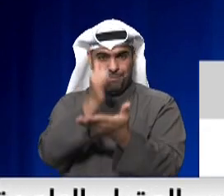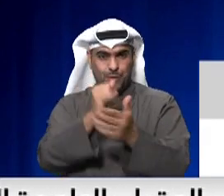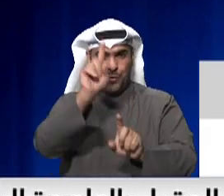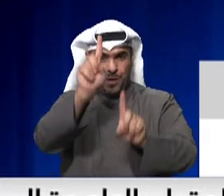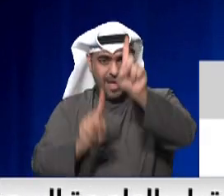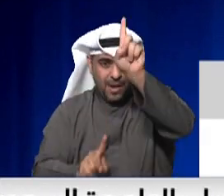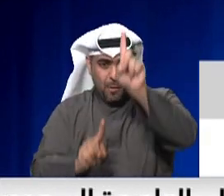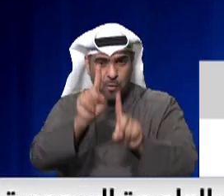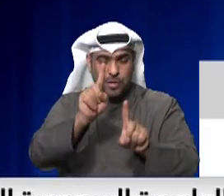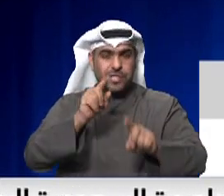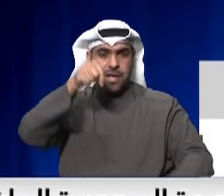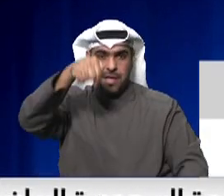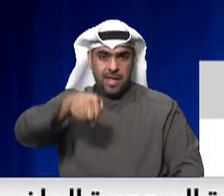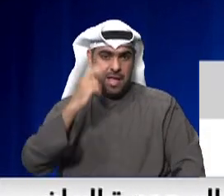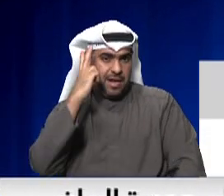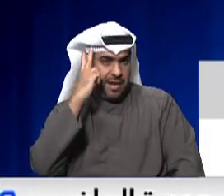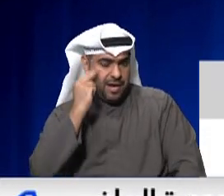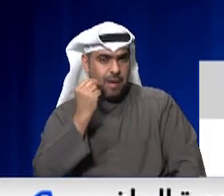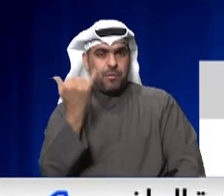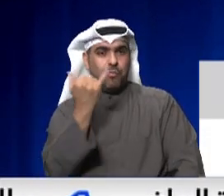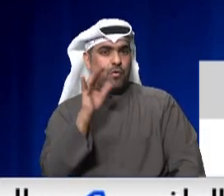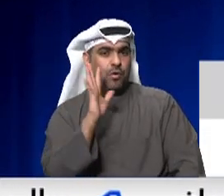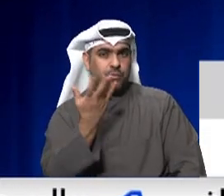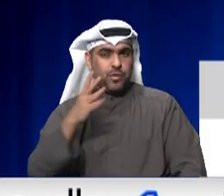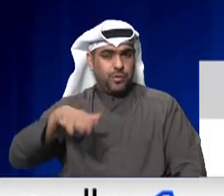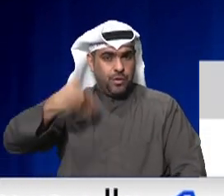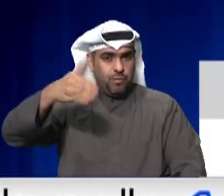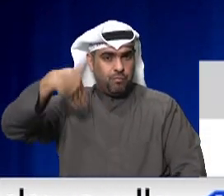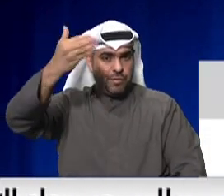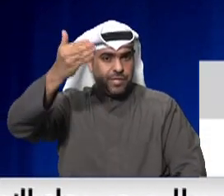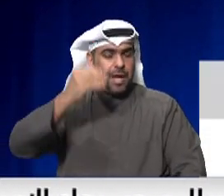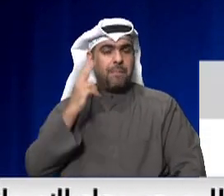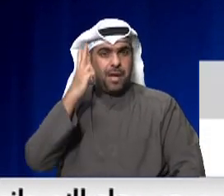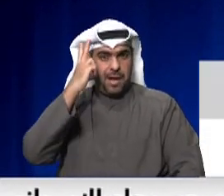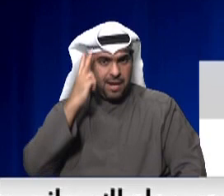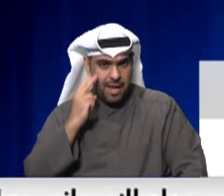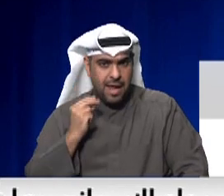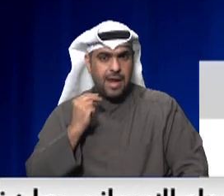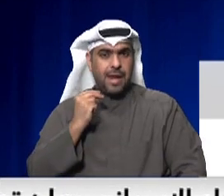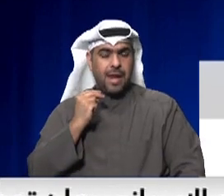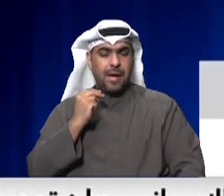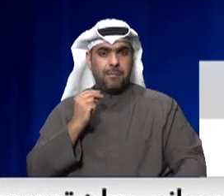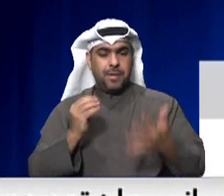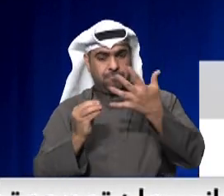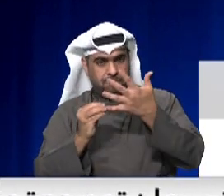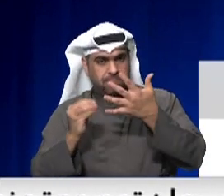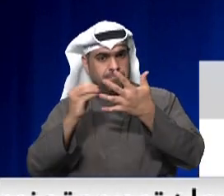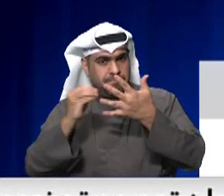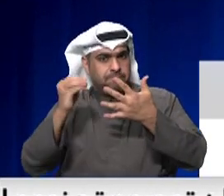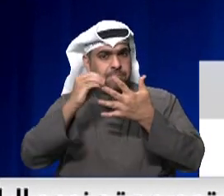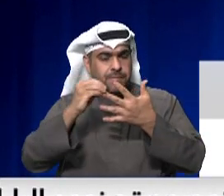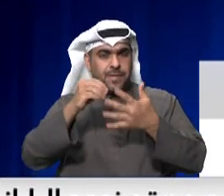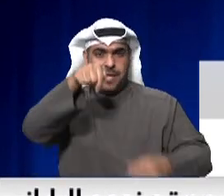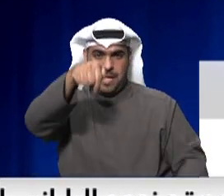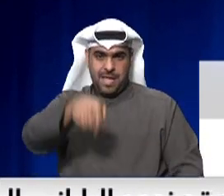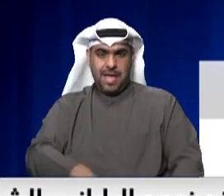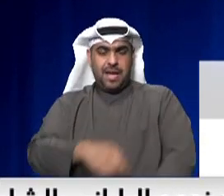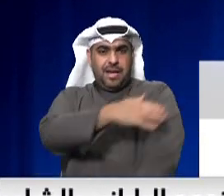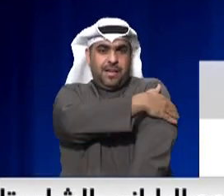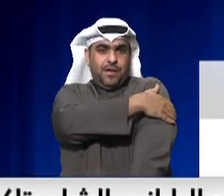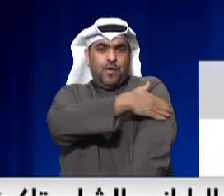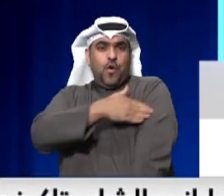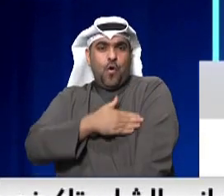تحقيق الرؤى الوطنيه حظيت هيئه اسواق المال بمنصب عضو مجلس اداره المنظمه الدوليه